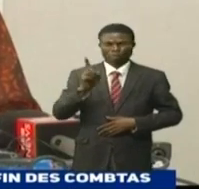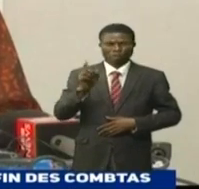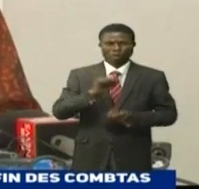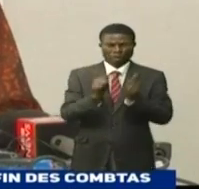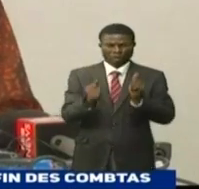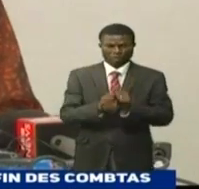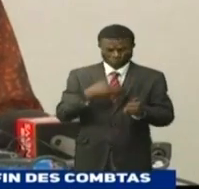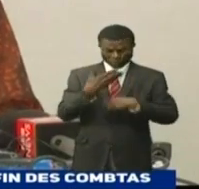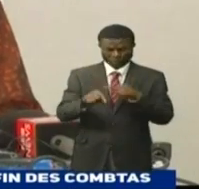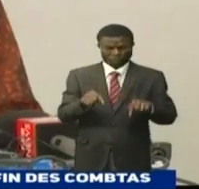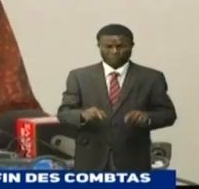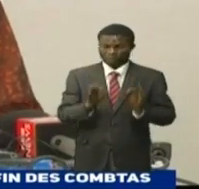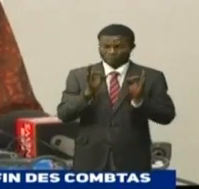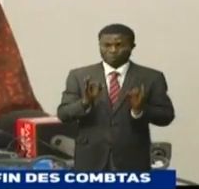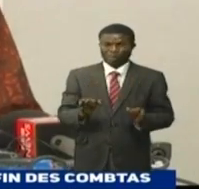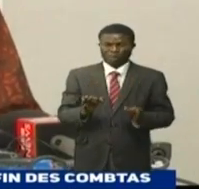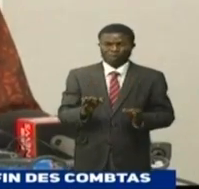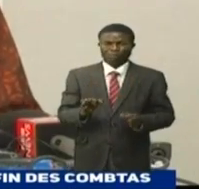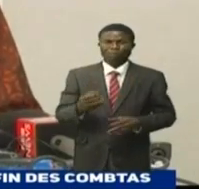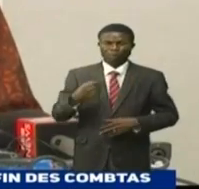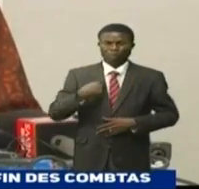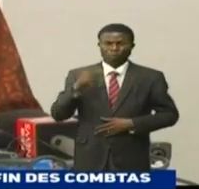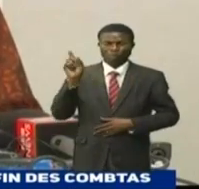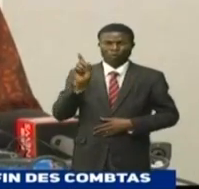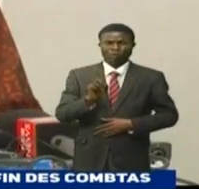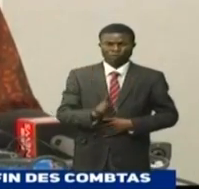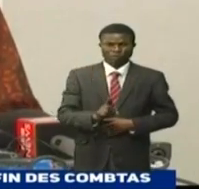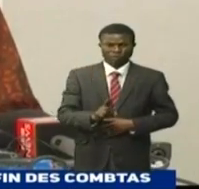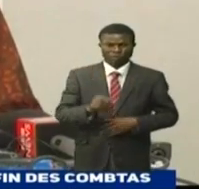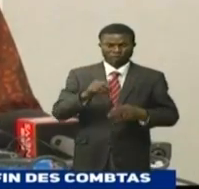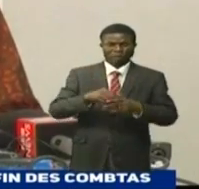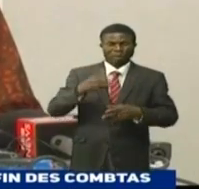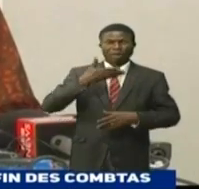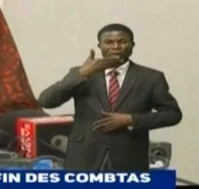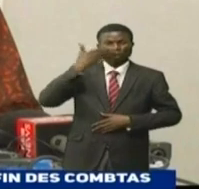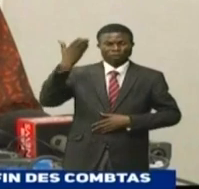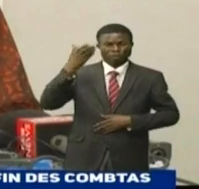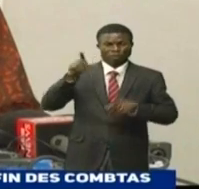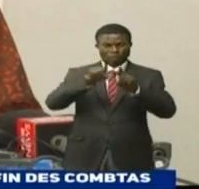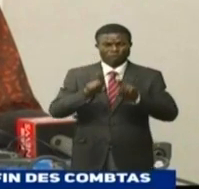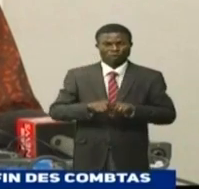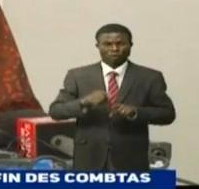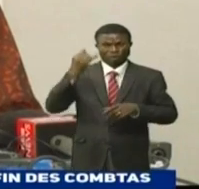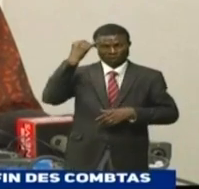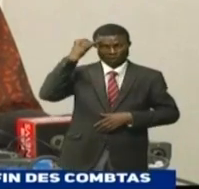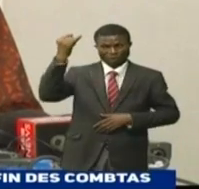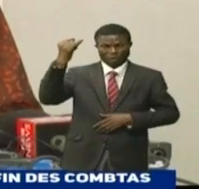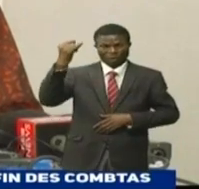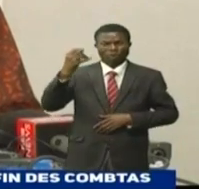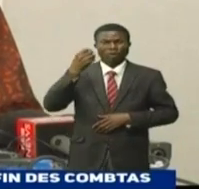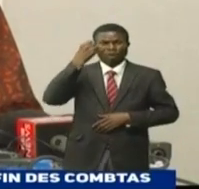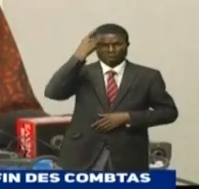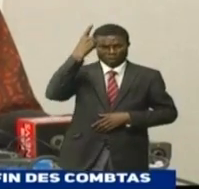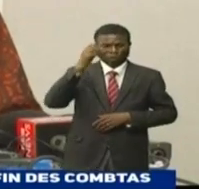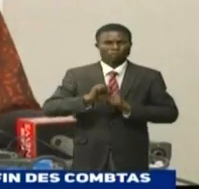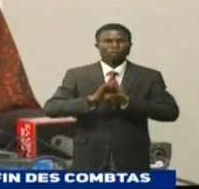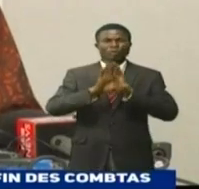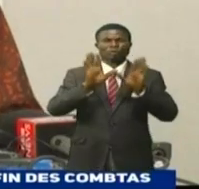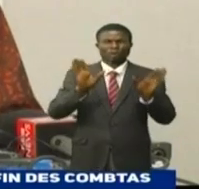arriver mais plutôt dans un esprit de compréhension